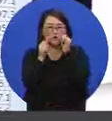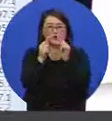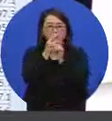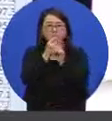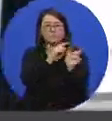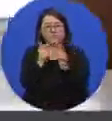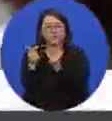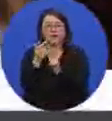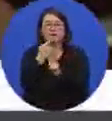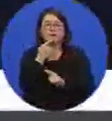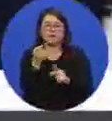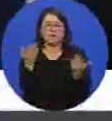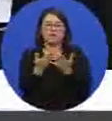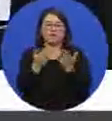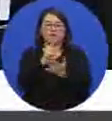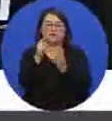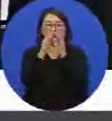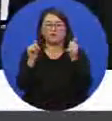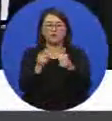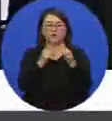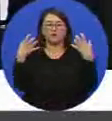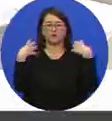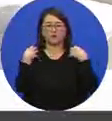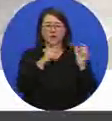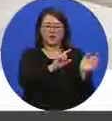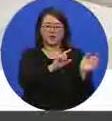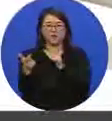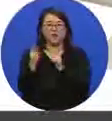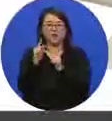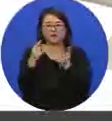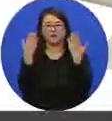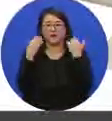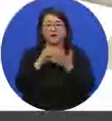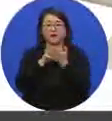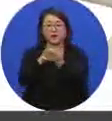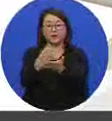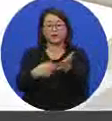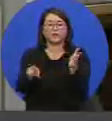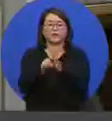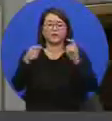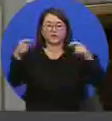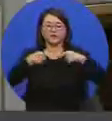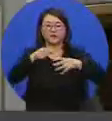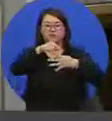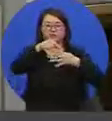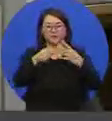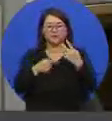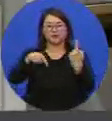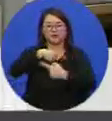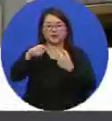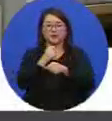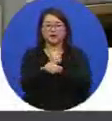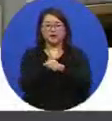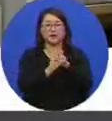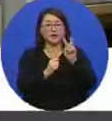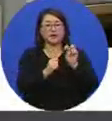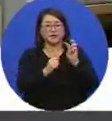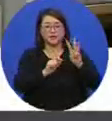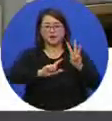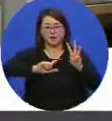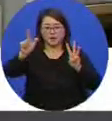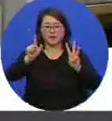가운데 전북교육청도 다양한 정시 진학 상담 프로그램을 운영합니다. 23일에는 정시 지원 전략